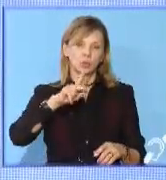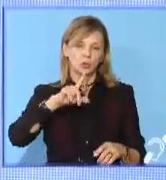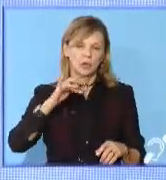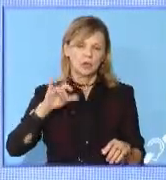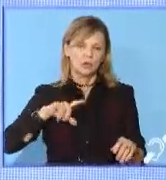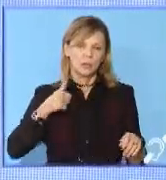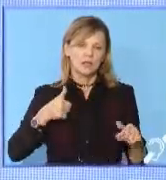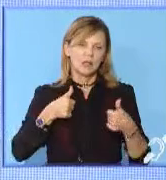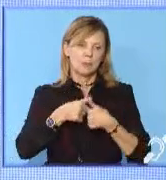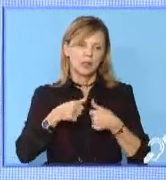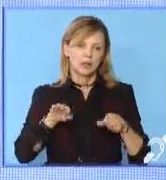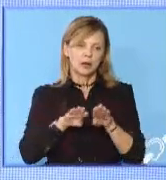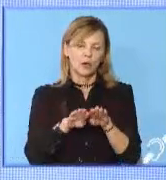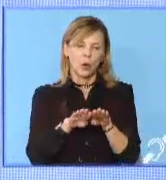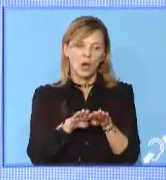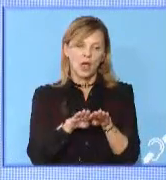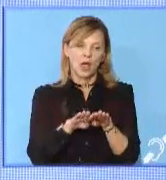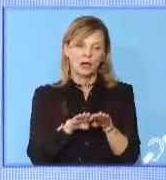și coleg.